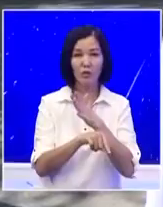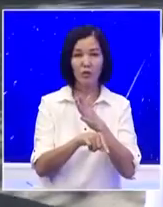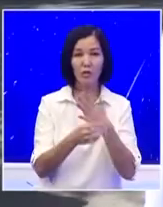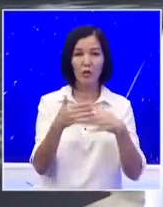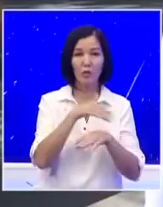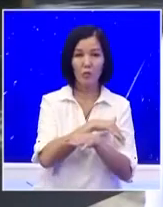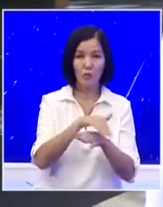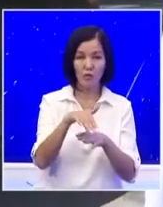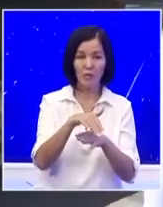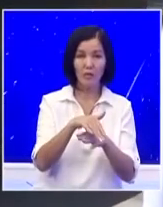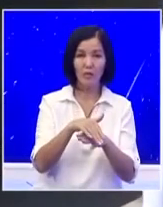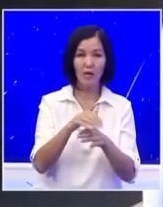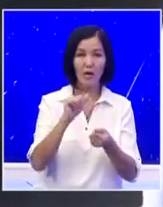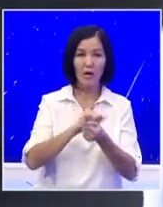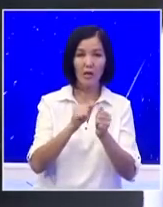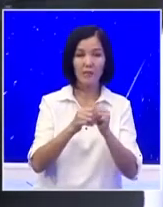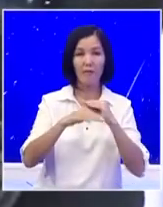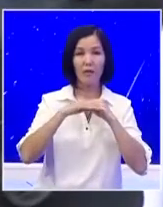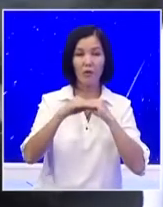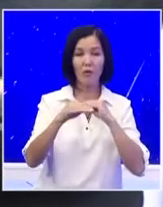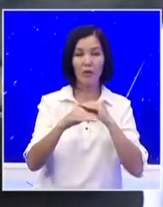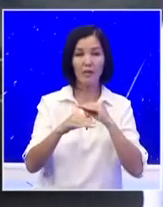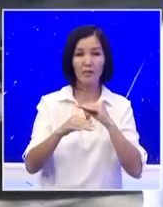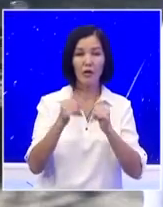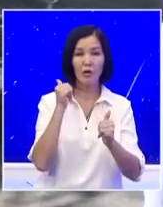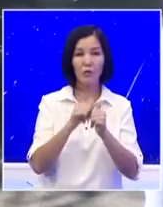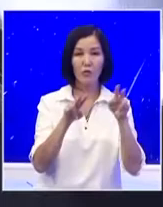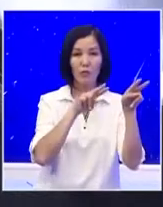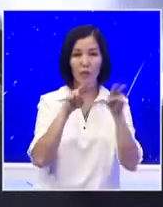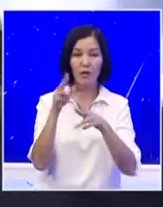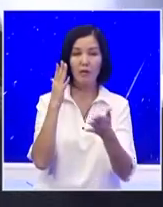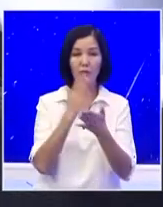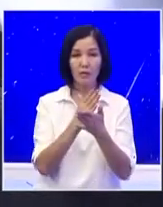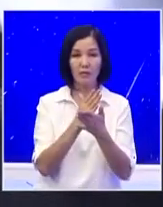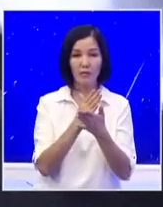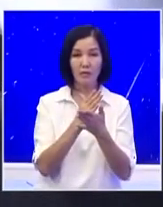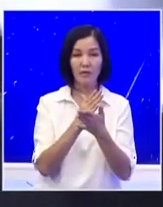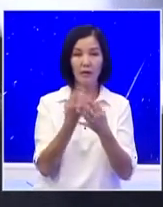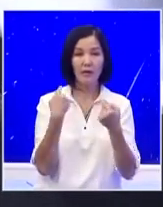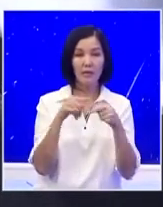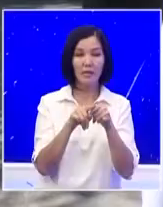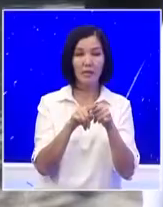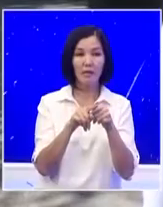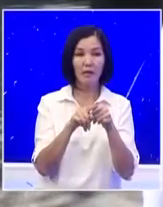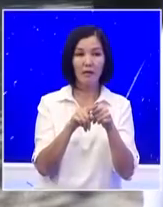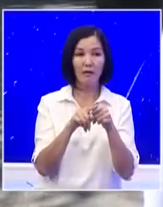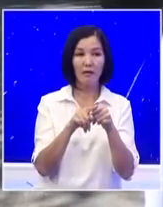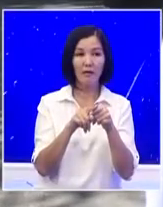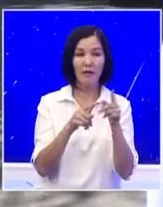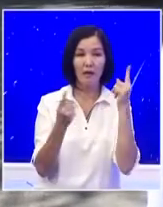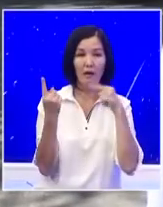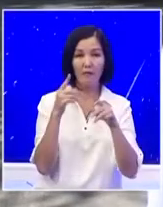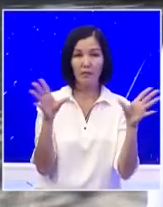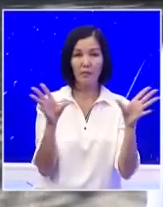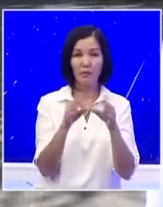көшелерді асфальттауға байланысты біздің ауданның күнде бақылауында ұстап отырмыз. Техникалық надзорды да авторский надзормен бірге